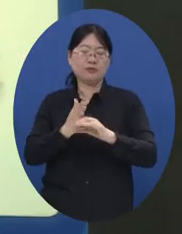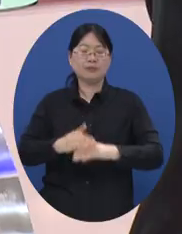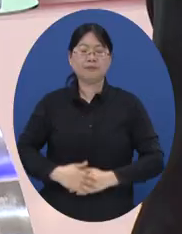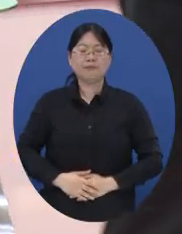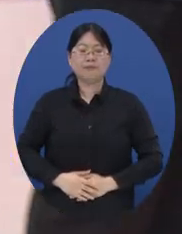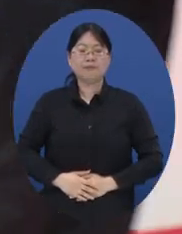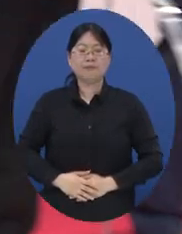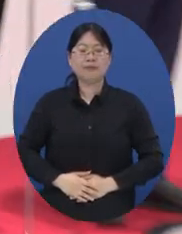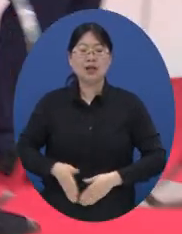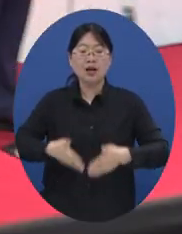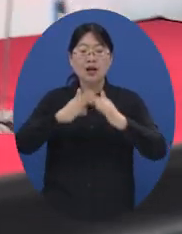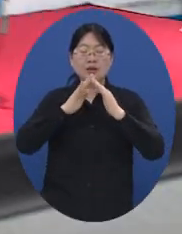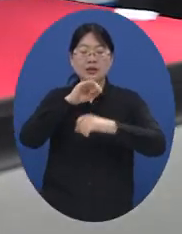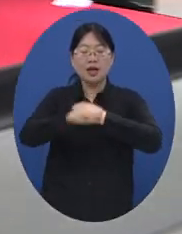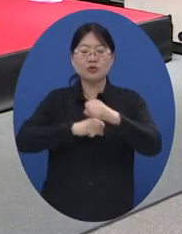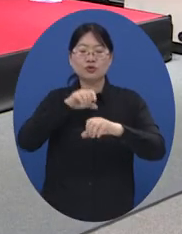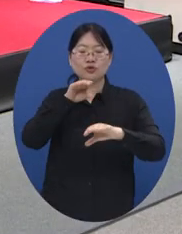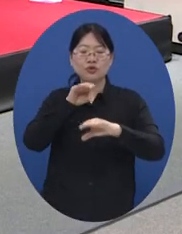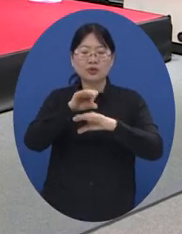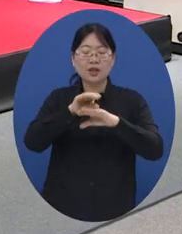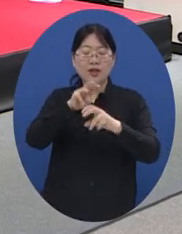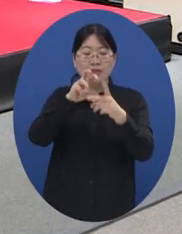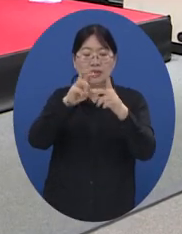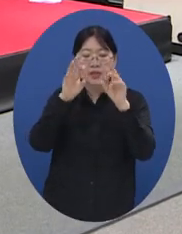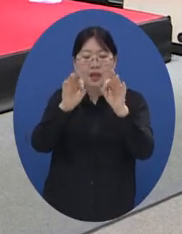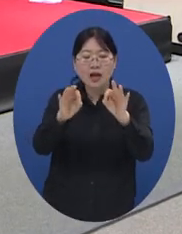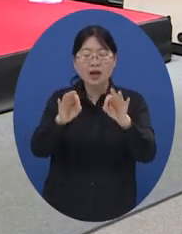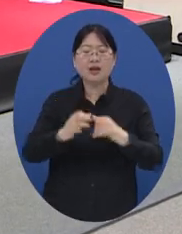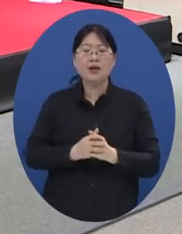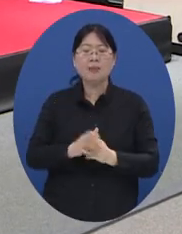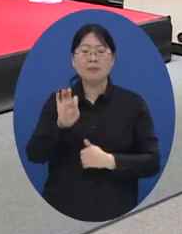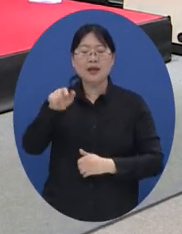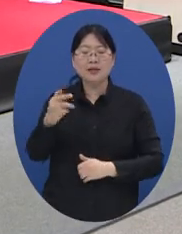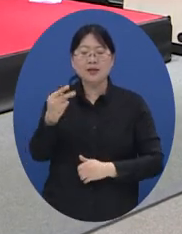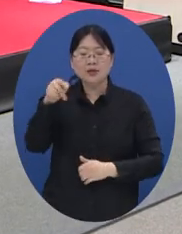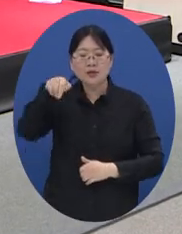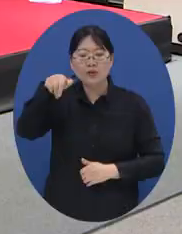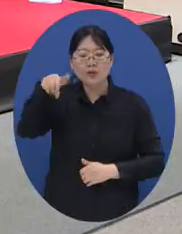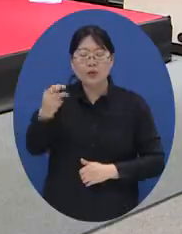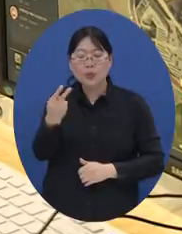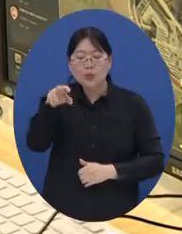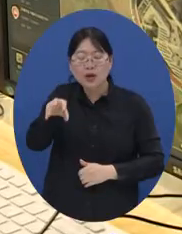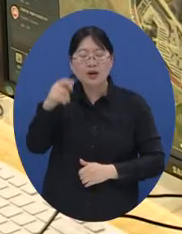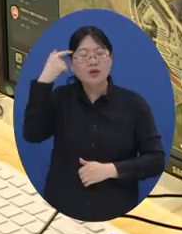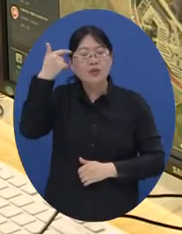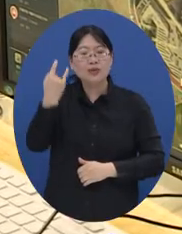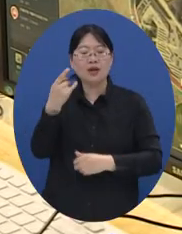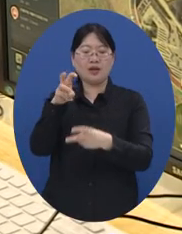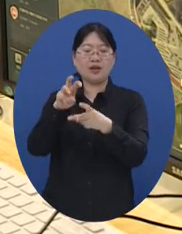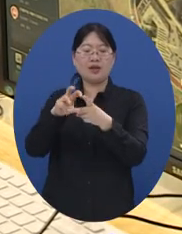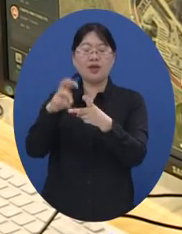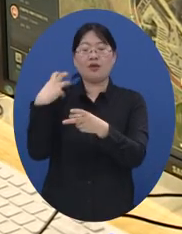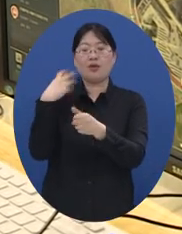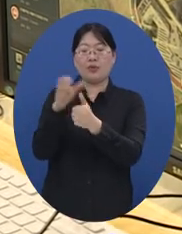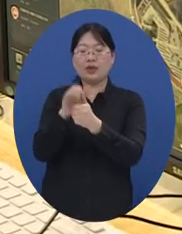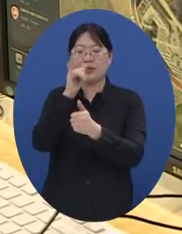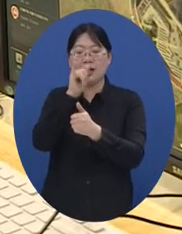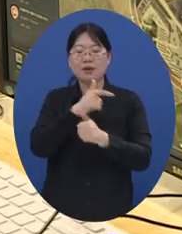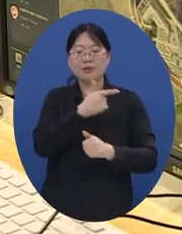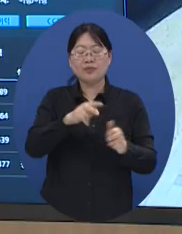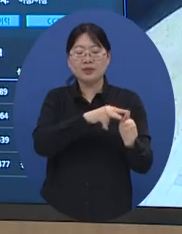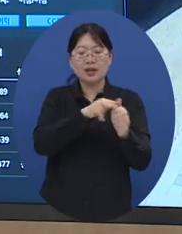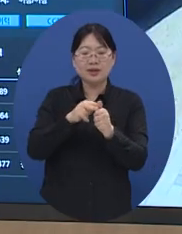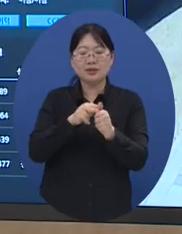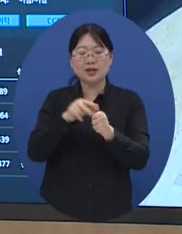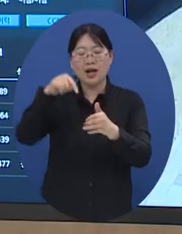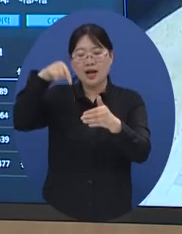중입니다. 이번에 개소한 자율주행센터는 판교 실증단지의 두뇌 역할. 자율주행센터는 빅데이터